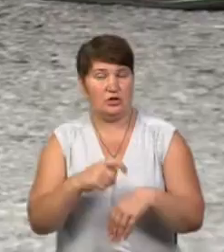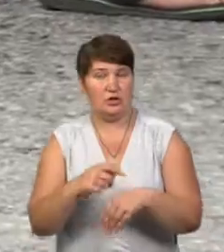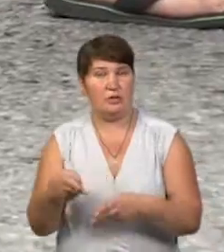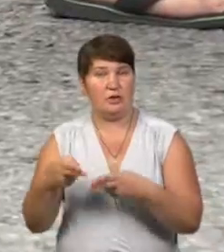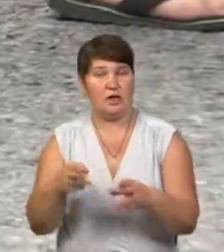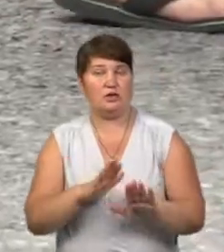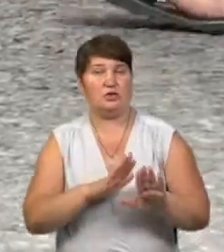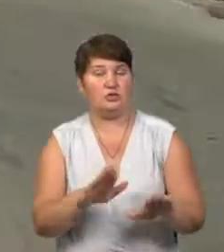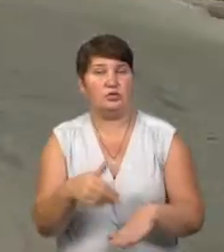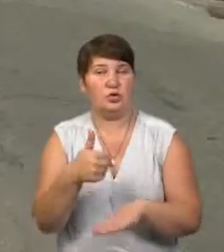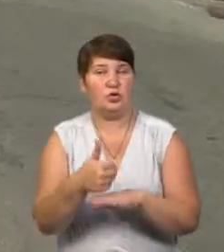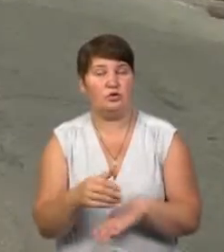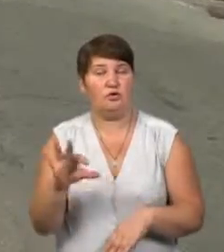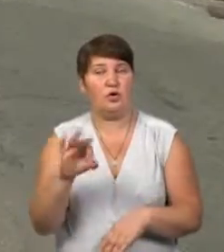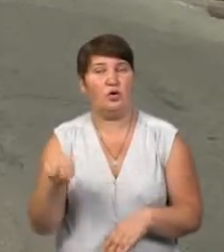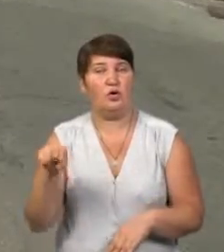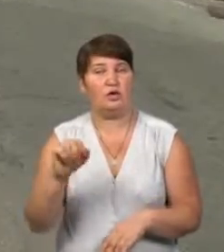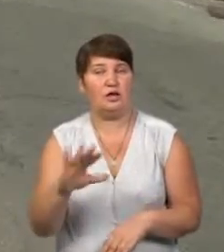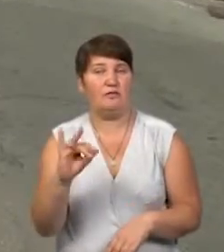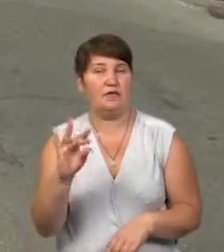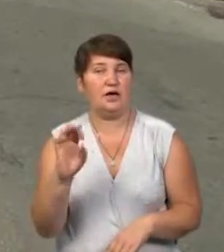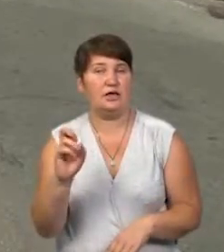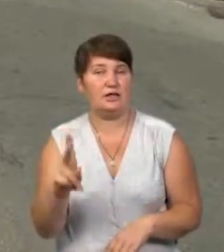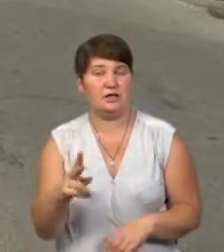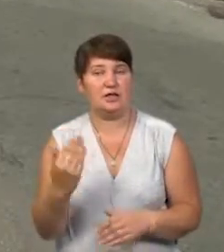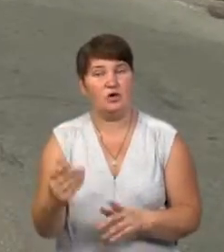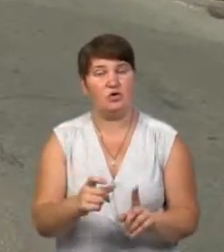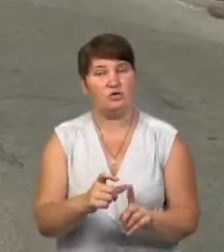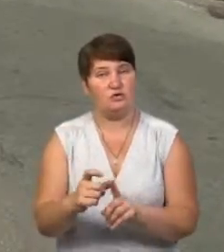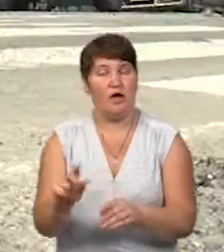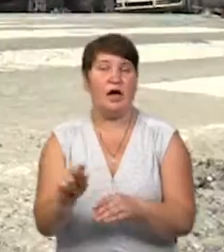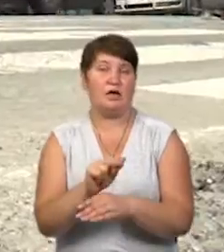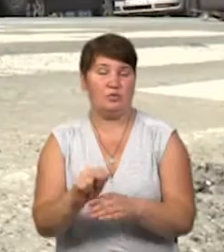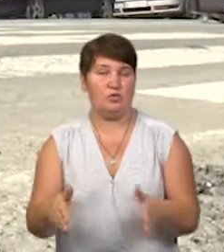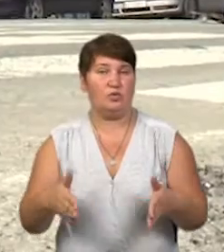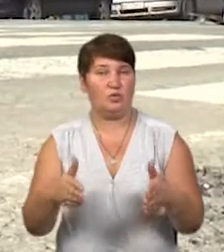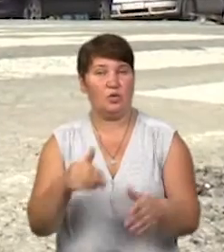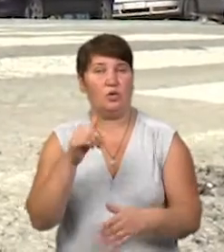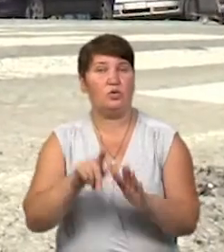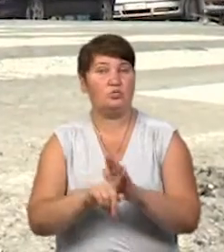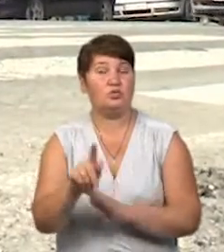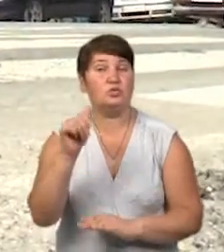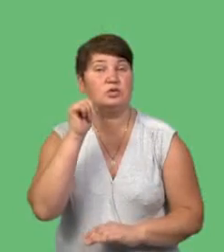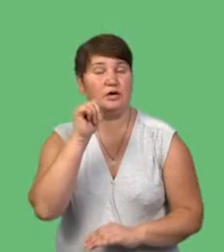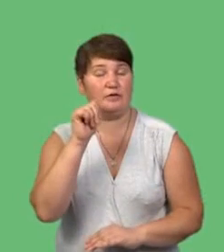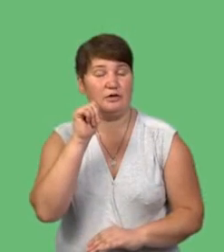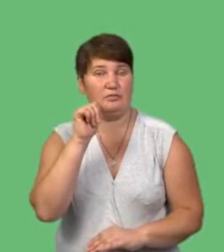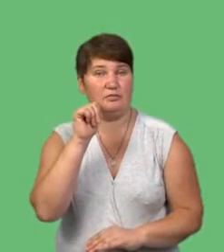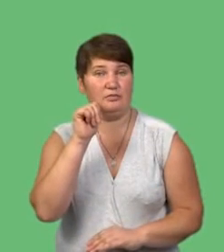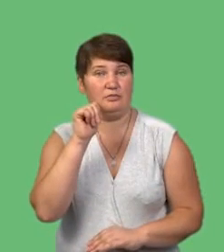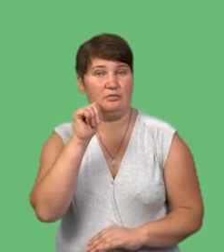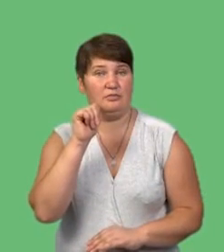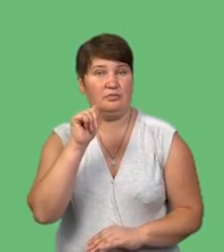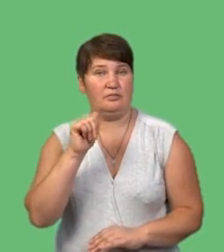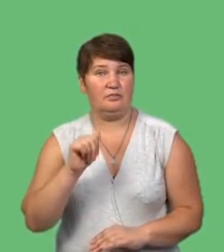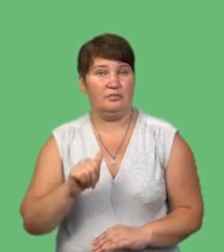голови обласної держадміністрації Василь Івасик. За його словами, ремонтувати дорогу розпочнуть завтра. Іван